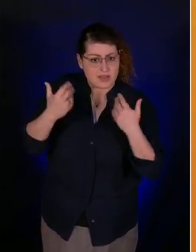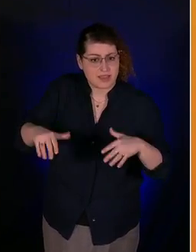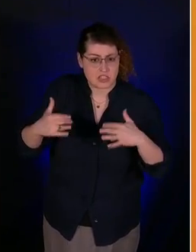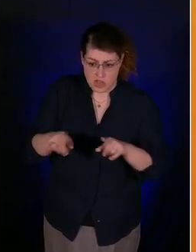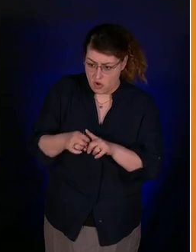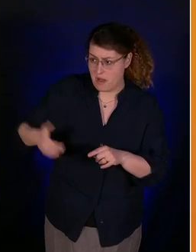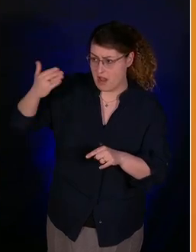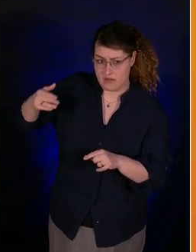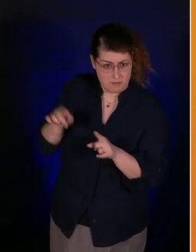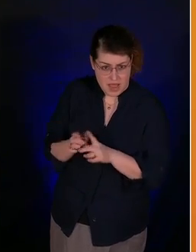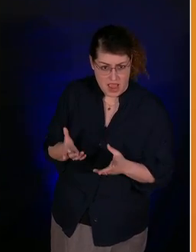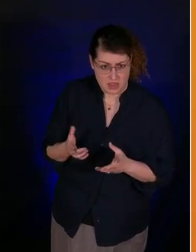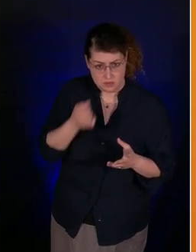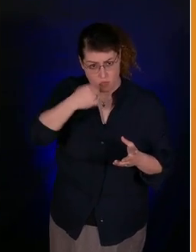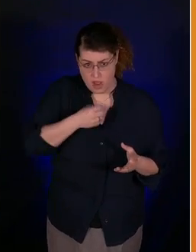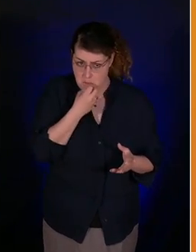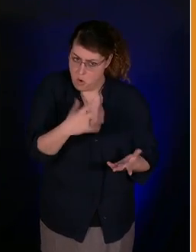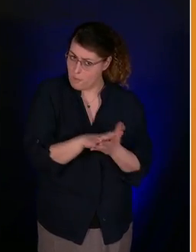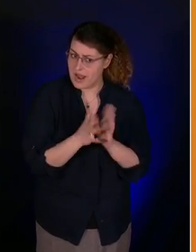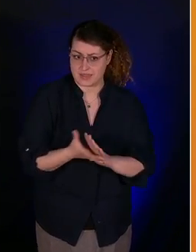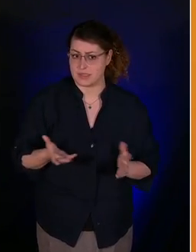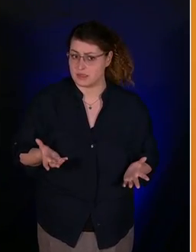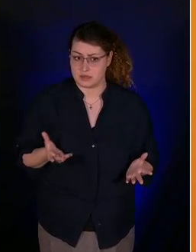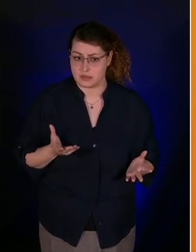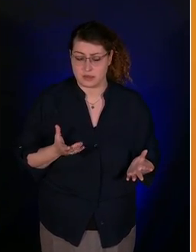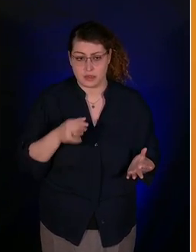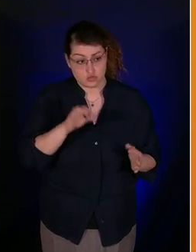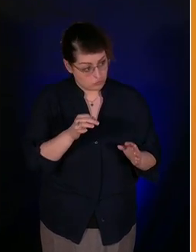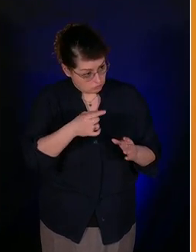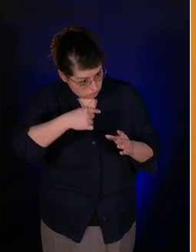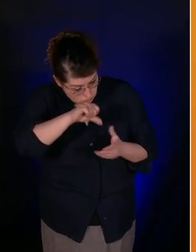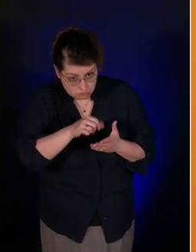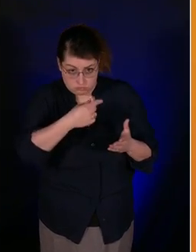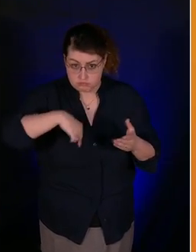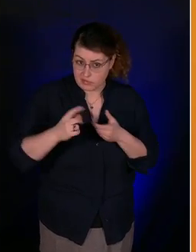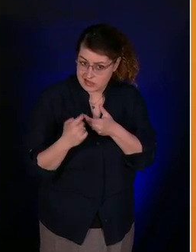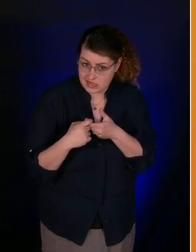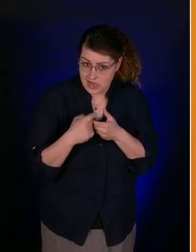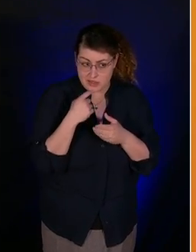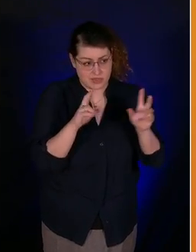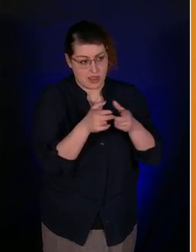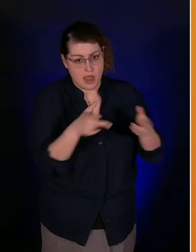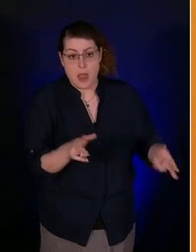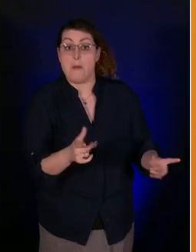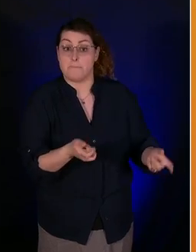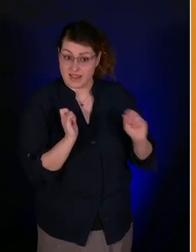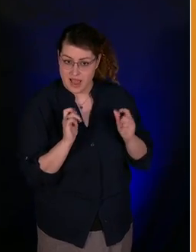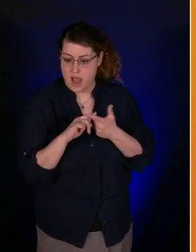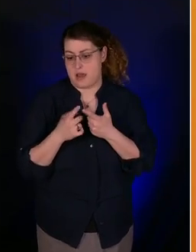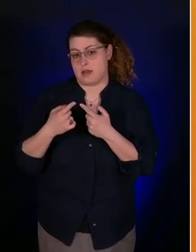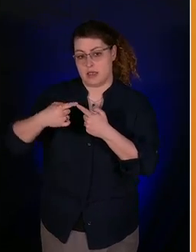façon et c'est une bonne pratique. C'est une pratique qui met au centre de notre démarche syndicale la notion de mandat et de collectif de